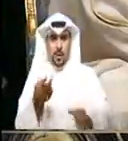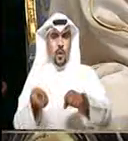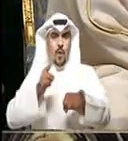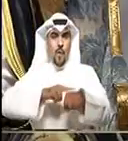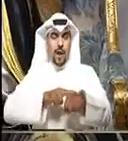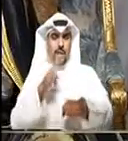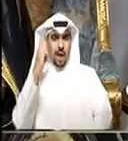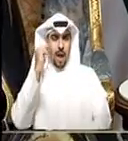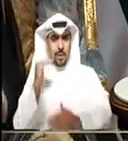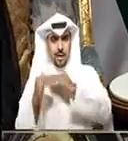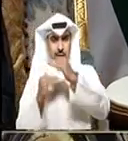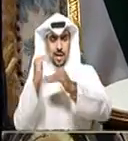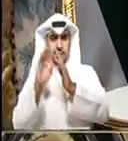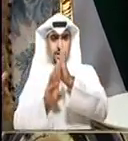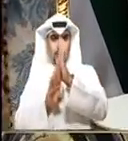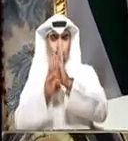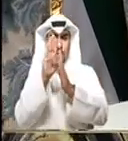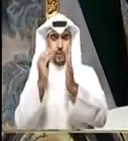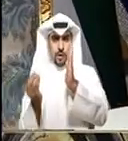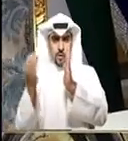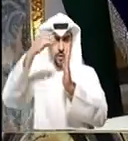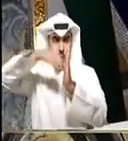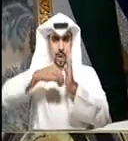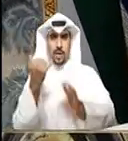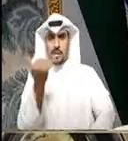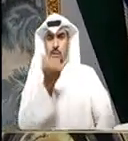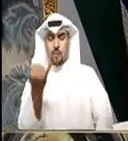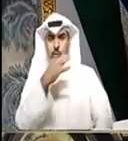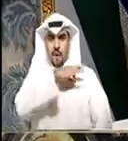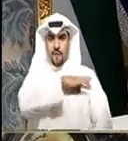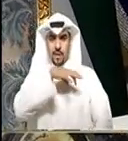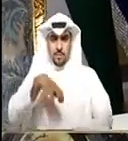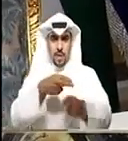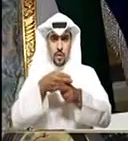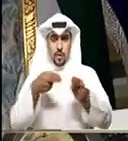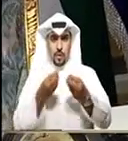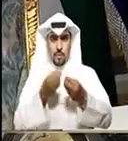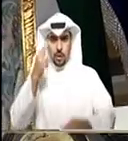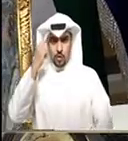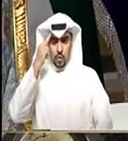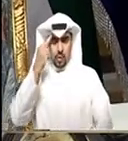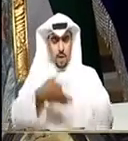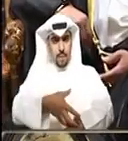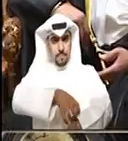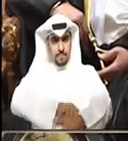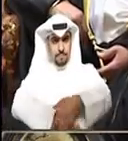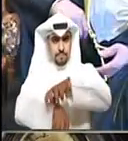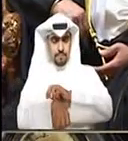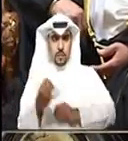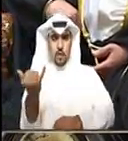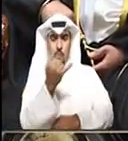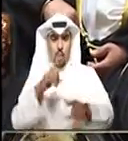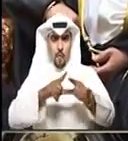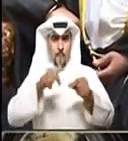في المجالات كافة مما يخدم مصالحهما المشتركة والسعي نحو تضافر الجهود بدعم العمل